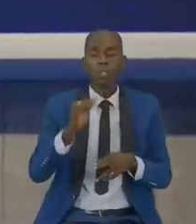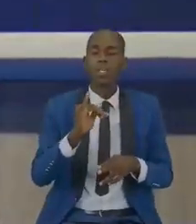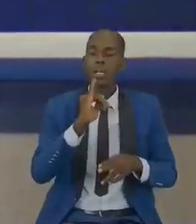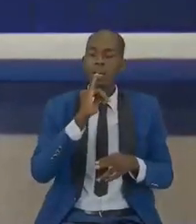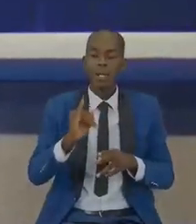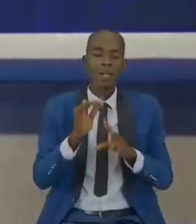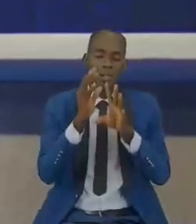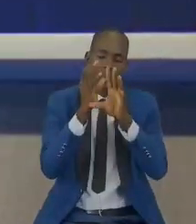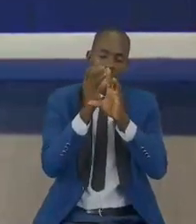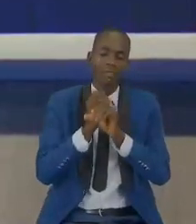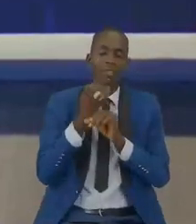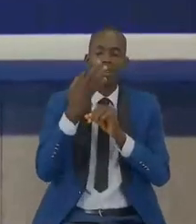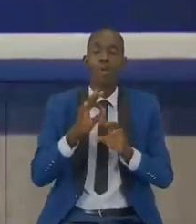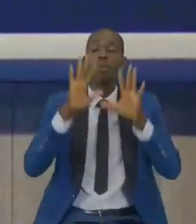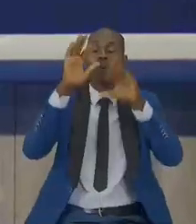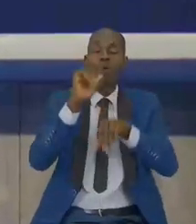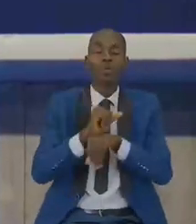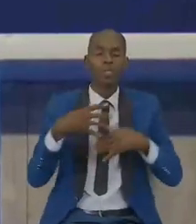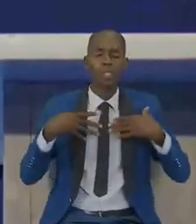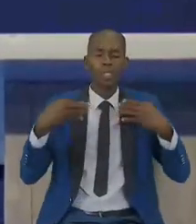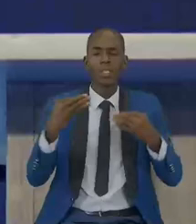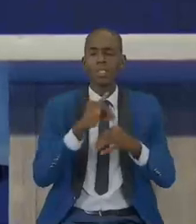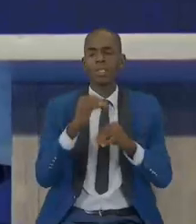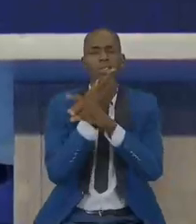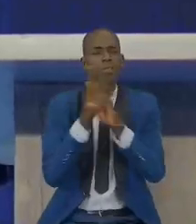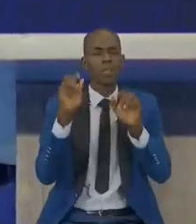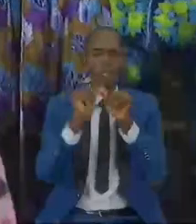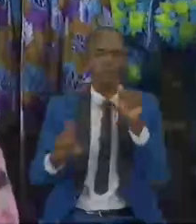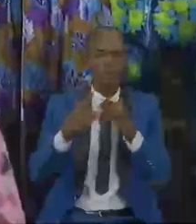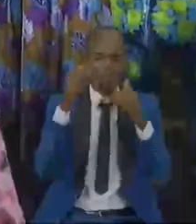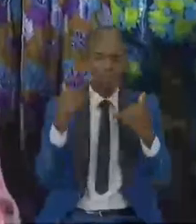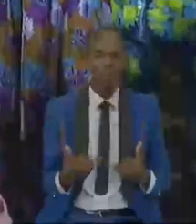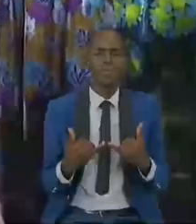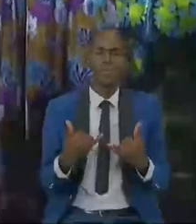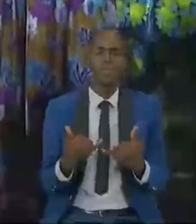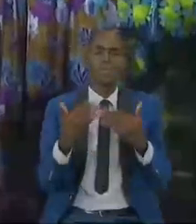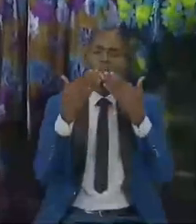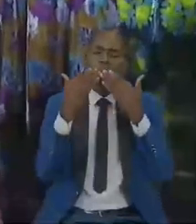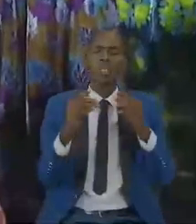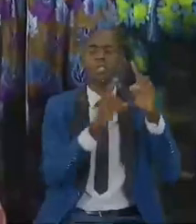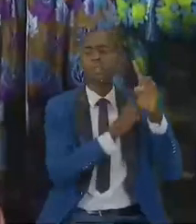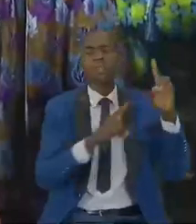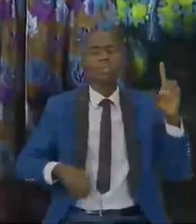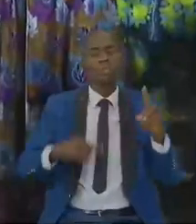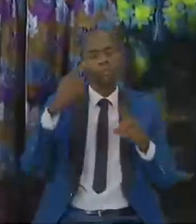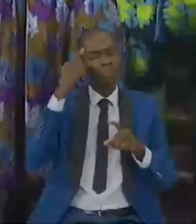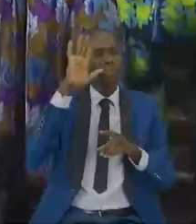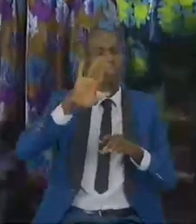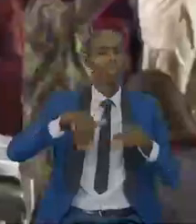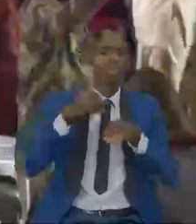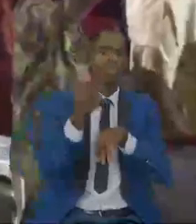au-dessus de tout nom, il y a la réalisation de miracles, de délivrance et de guérison partout